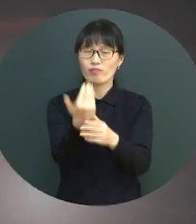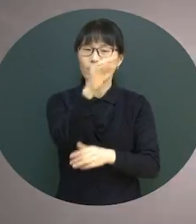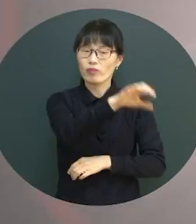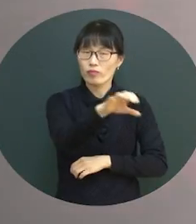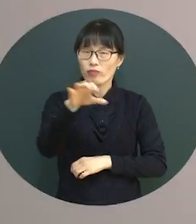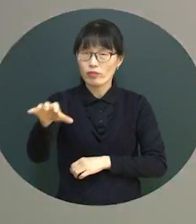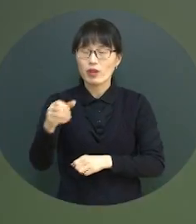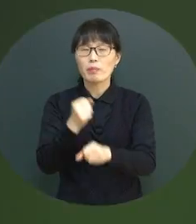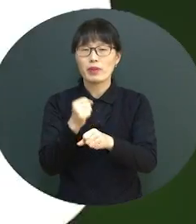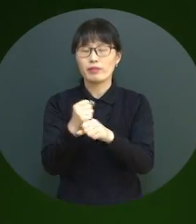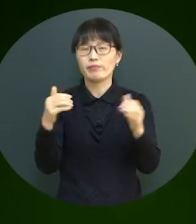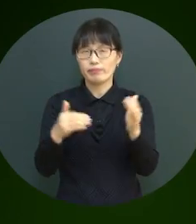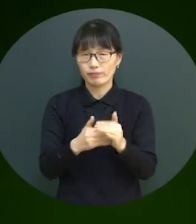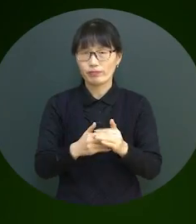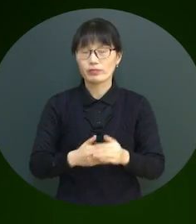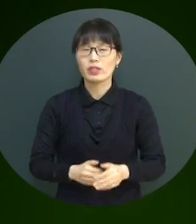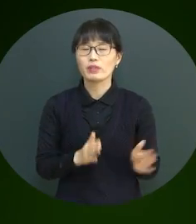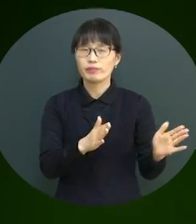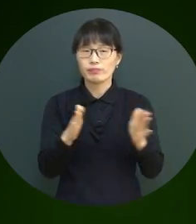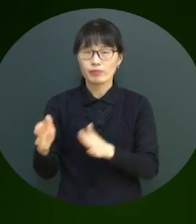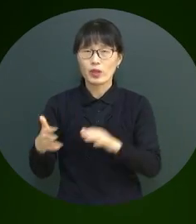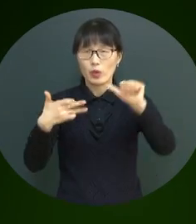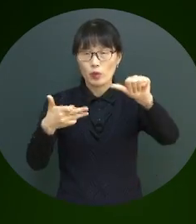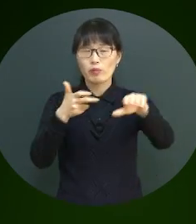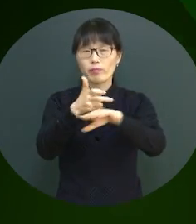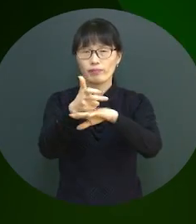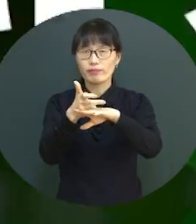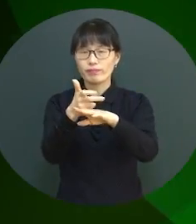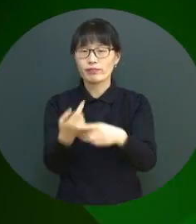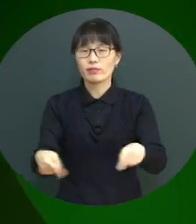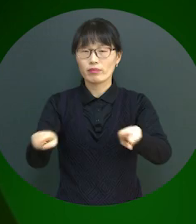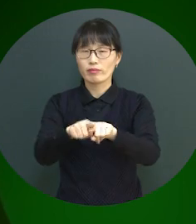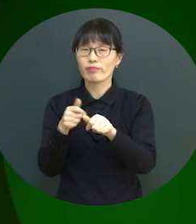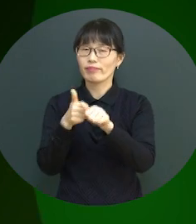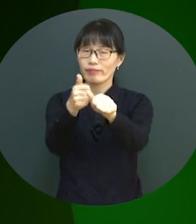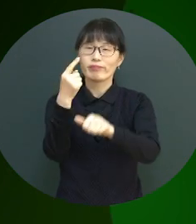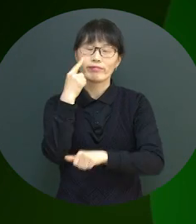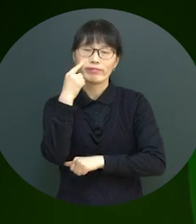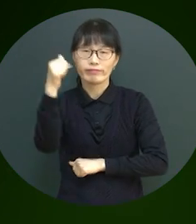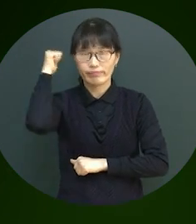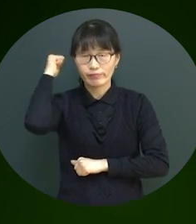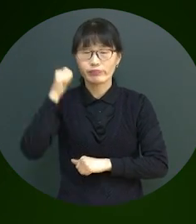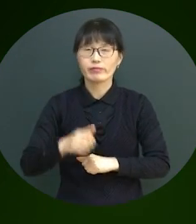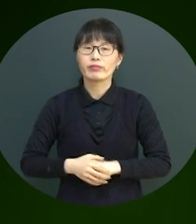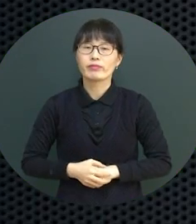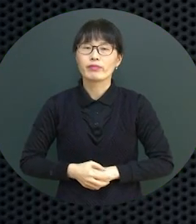만들었습니다. 그러면 5.18 버스를 한번 따라가 볼까요?